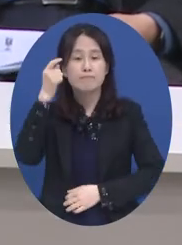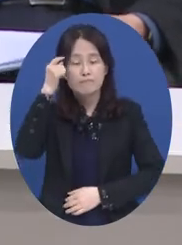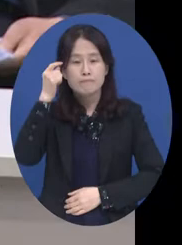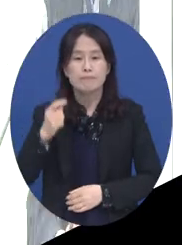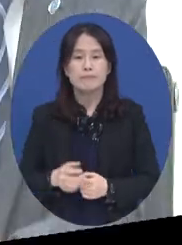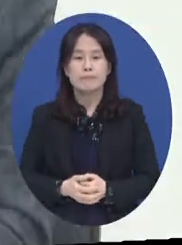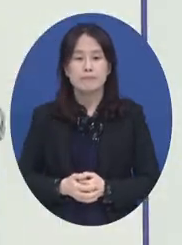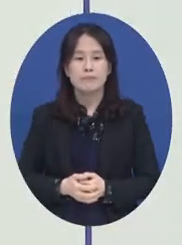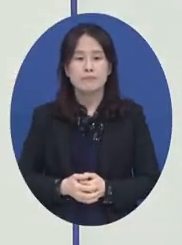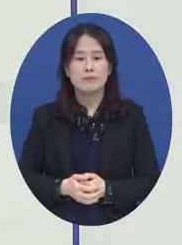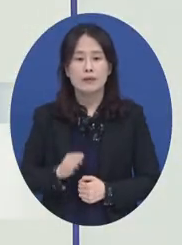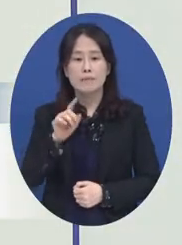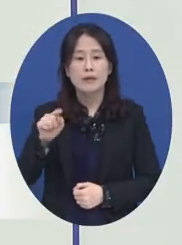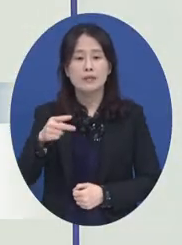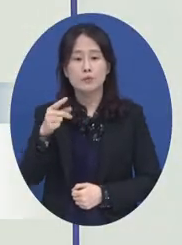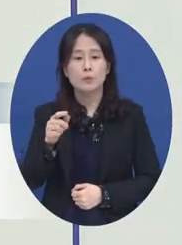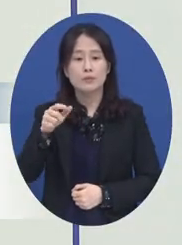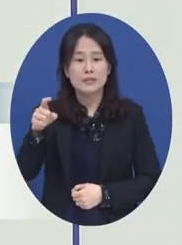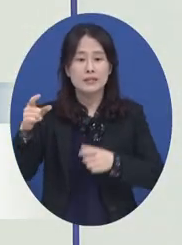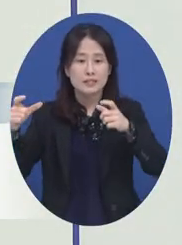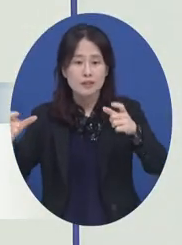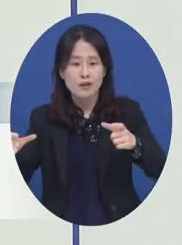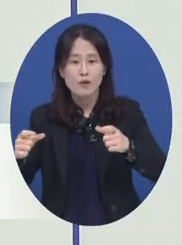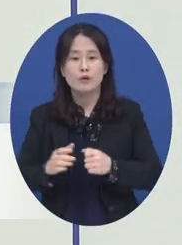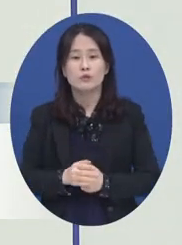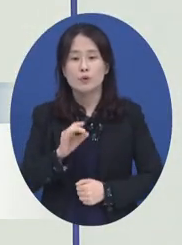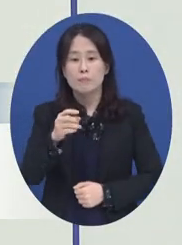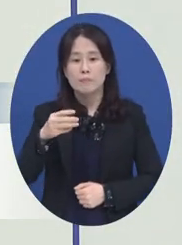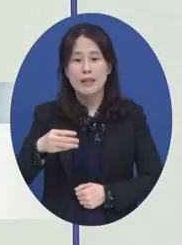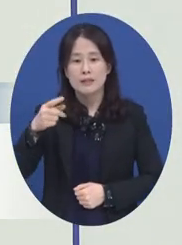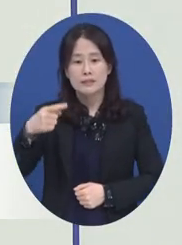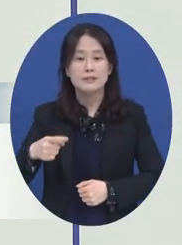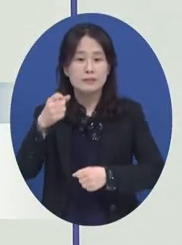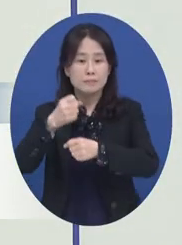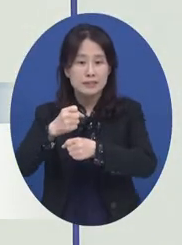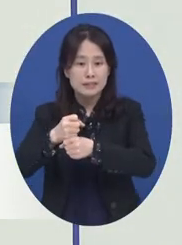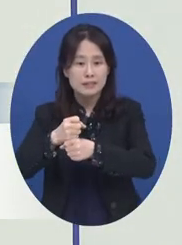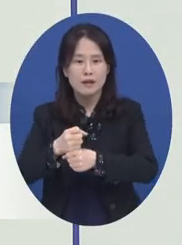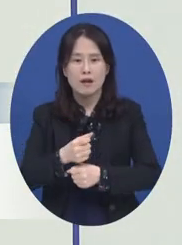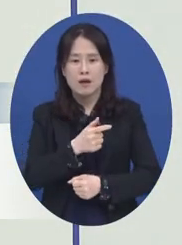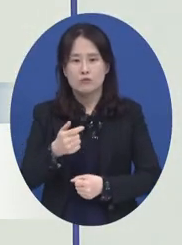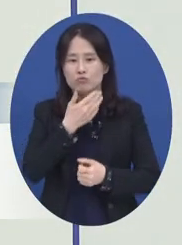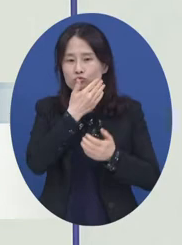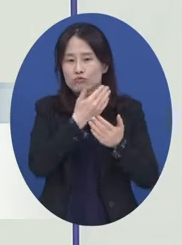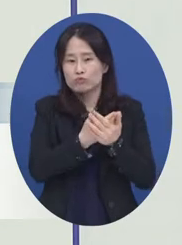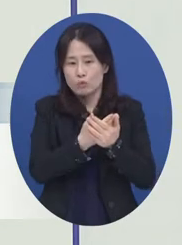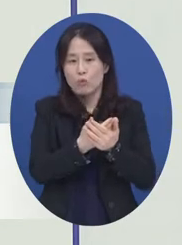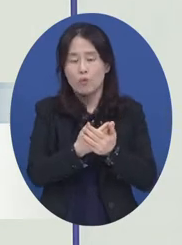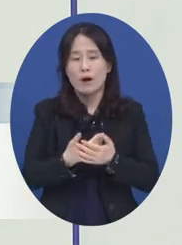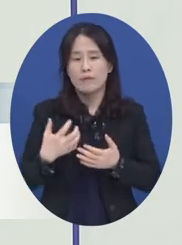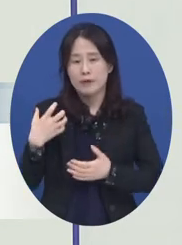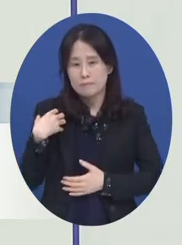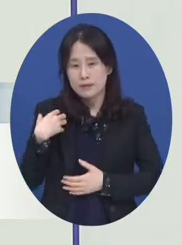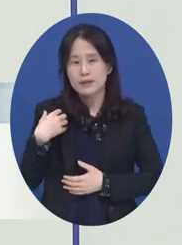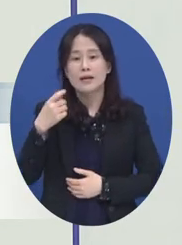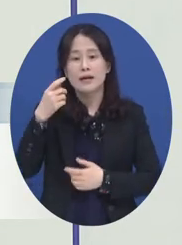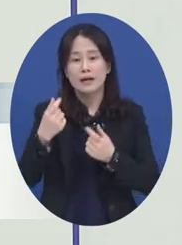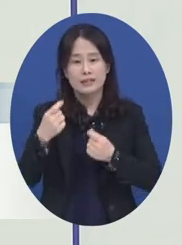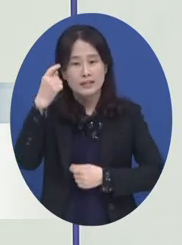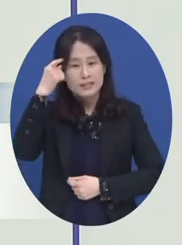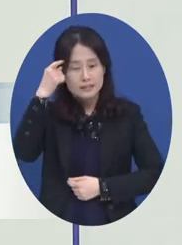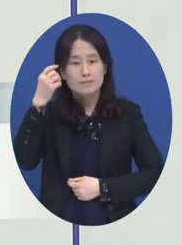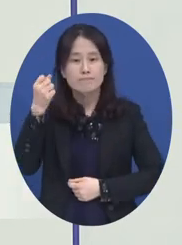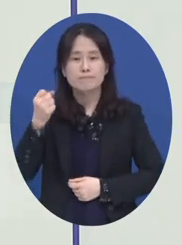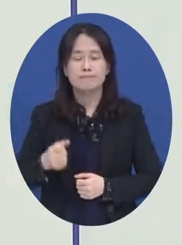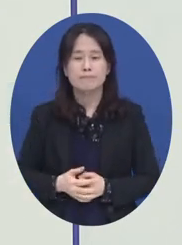거고, 반도체 클러스터와 또 반도체 벨트를 형성하는데 대단히 중요한 역할을 해주실 것 같다